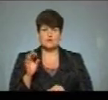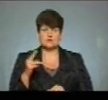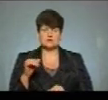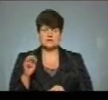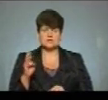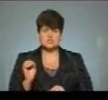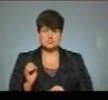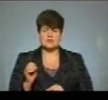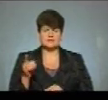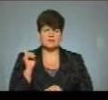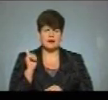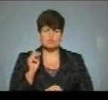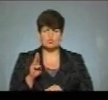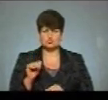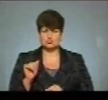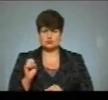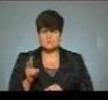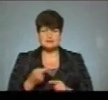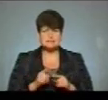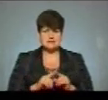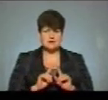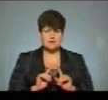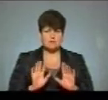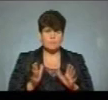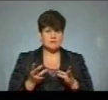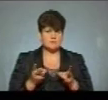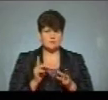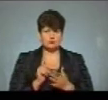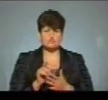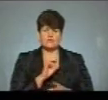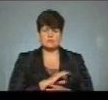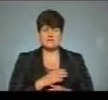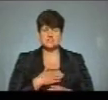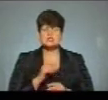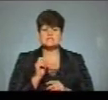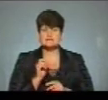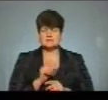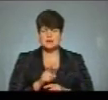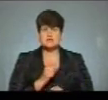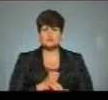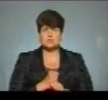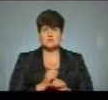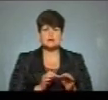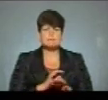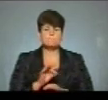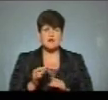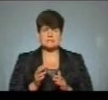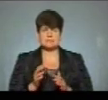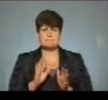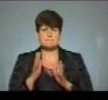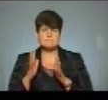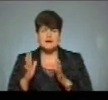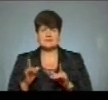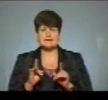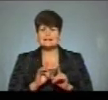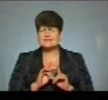Древнього Шумська. Тобто цей момент обов'язково треба використати. Наше завдання якраз зробити проект парку, який буде не схожий